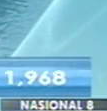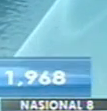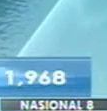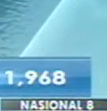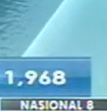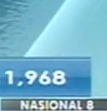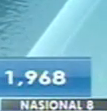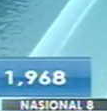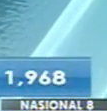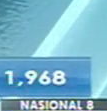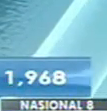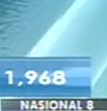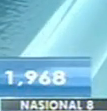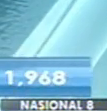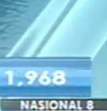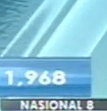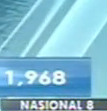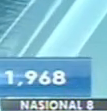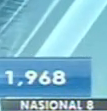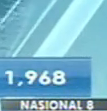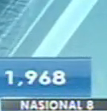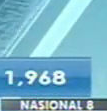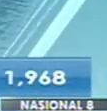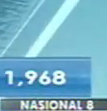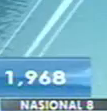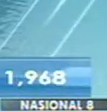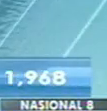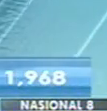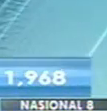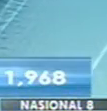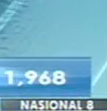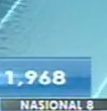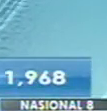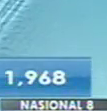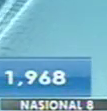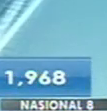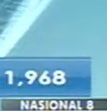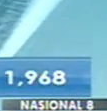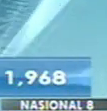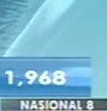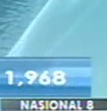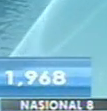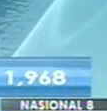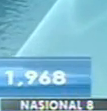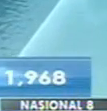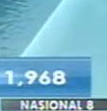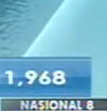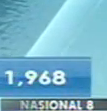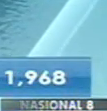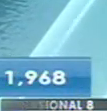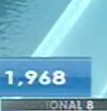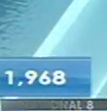orang manakala di Kelantan kekal 255 orang di pusat pemindahan kerana rumah mereka musnah dihanyut arus banjir